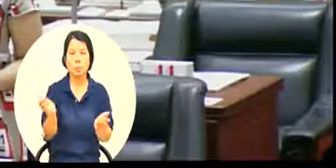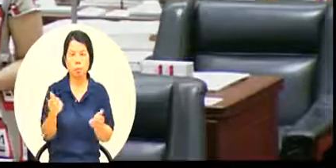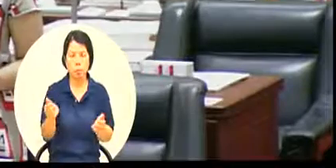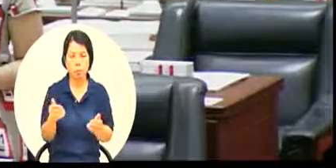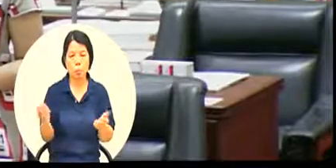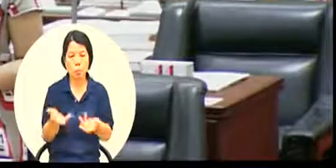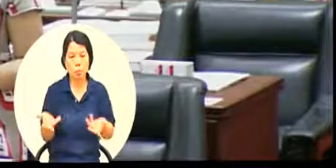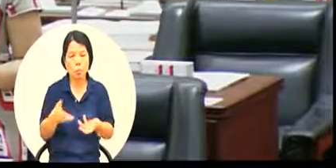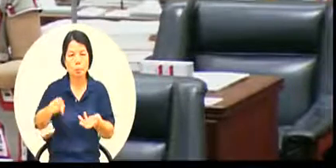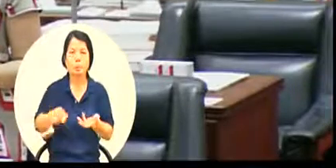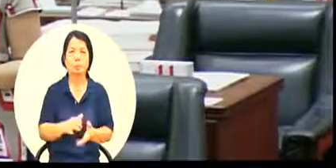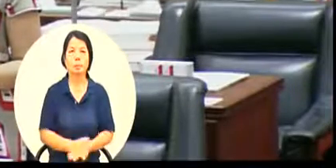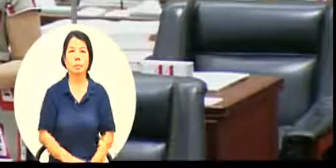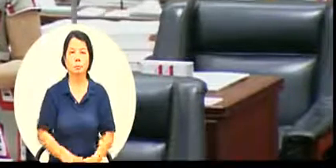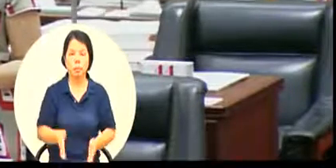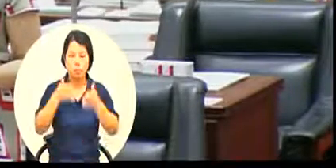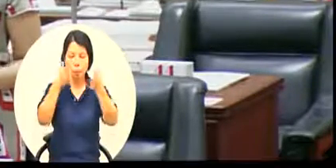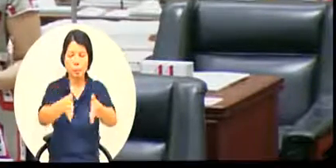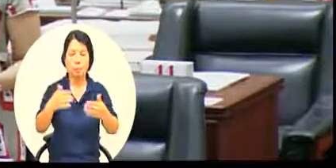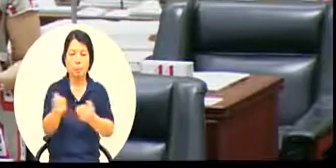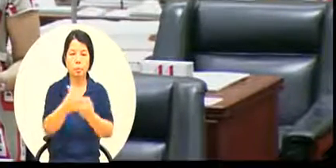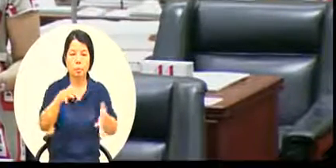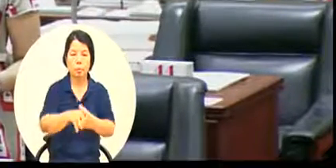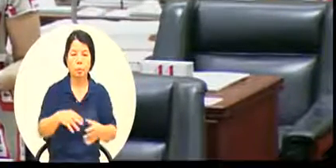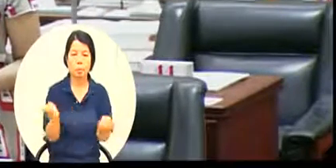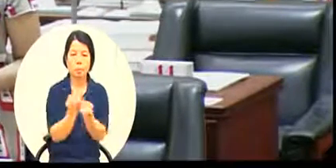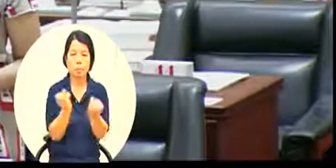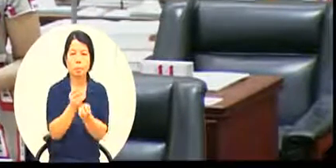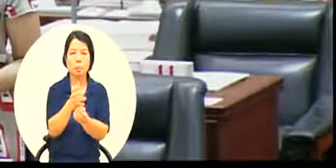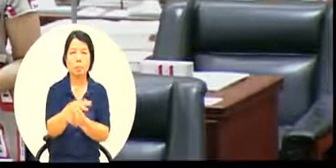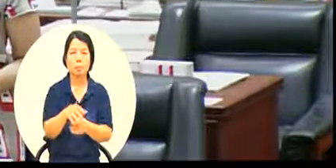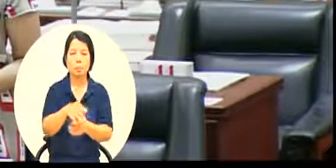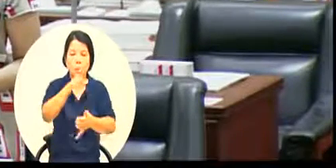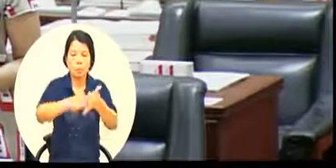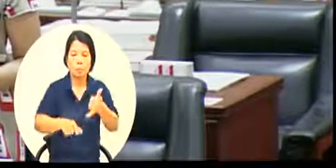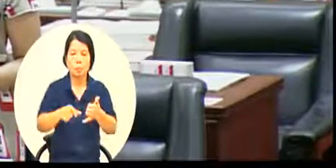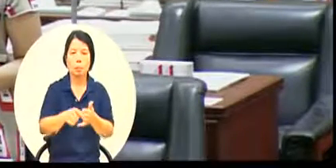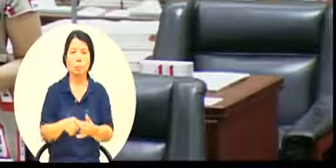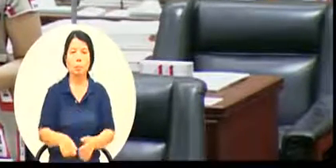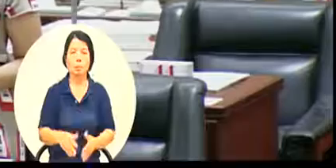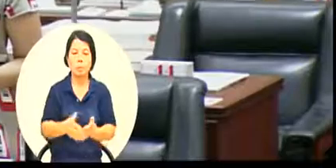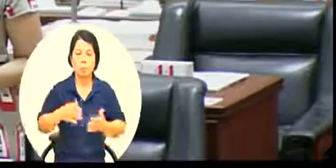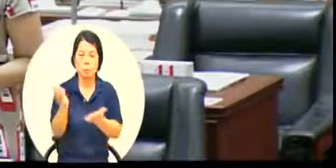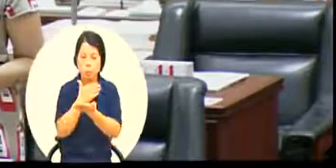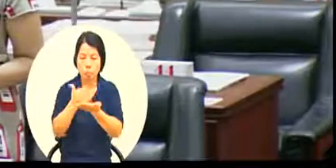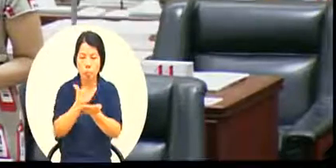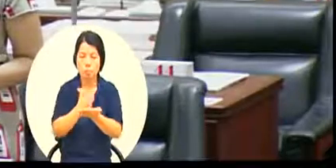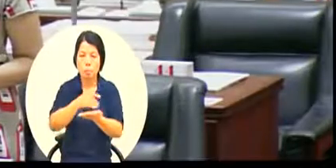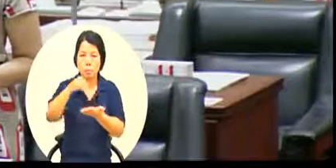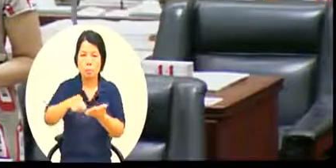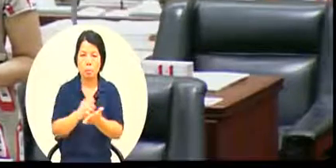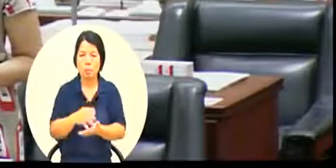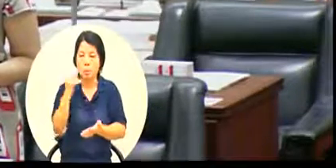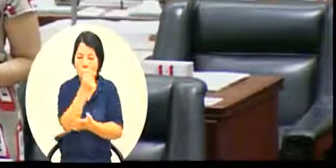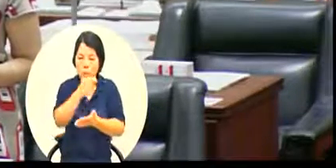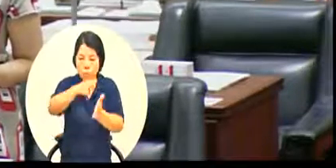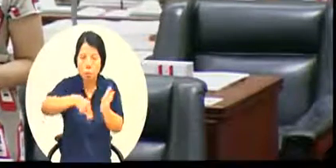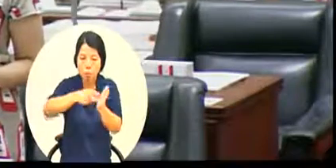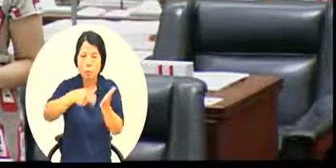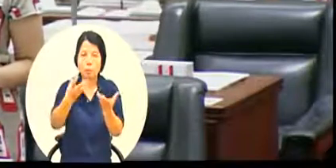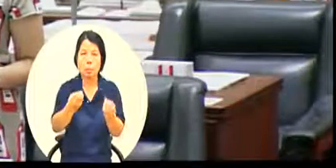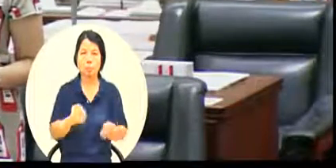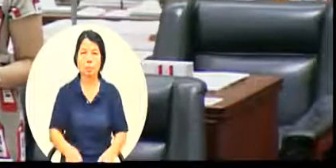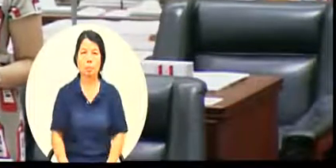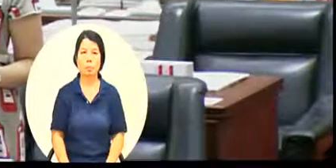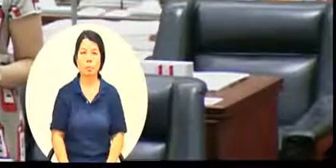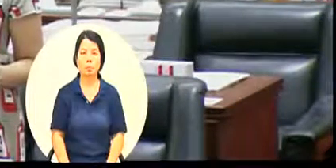对于交通的这个车祸件数的部分，其实审计单位并没有特别去强调。我觉得